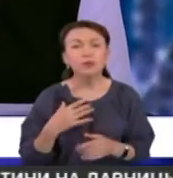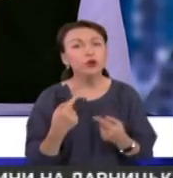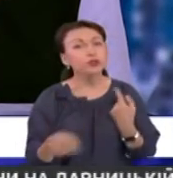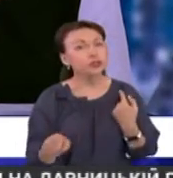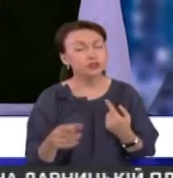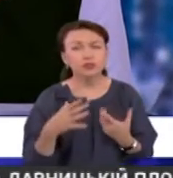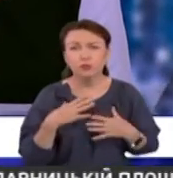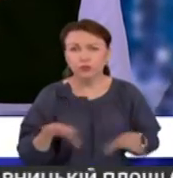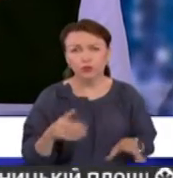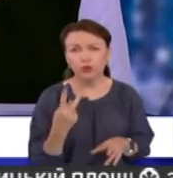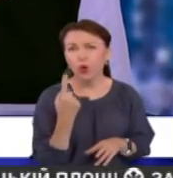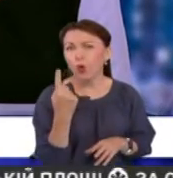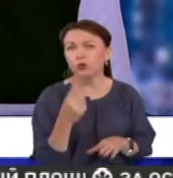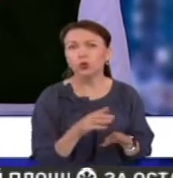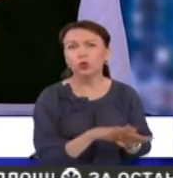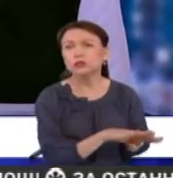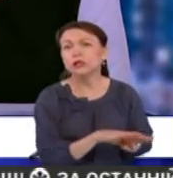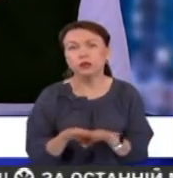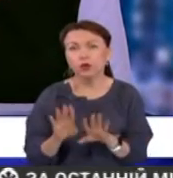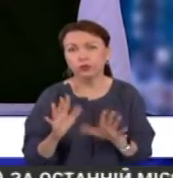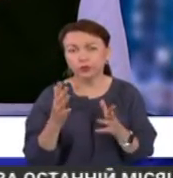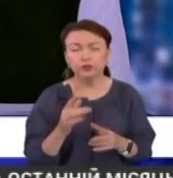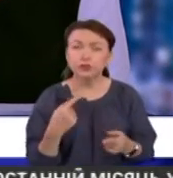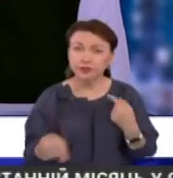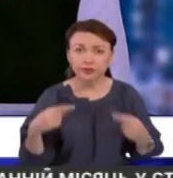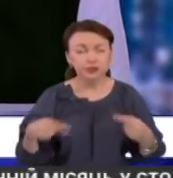одного стандартного випадку. Що може бути,